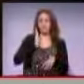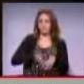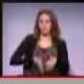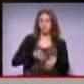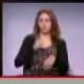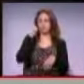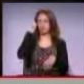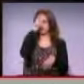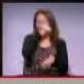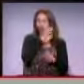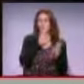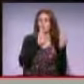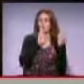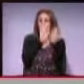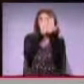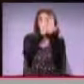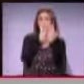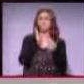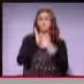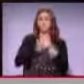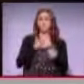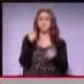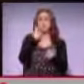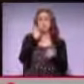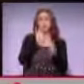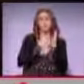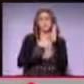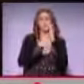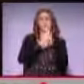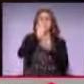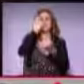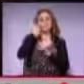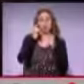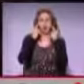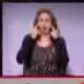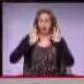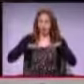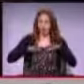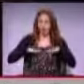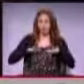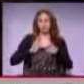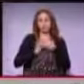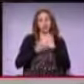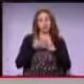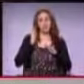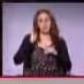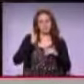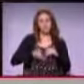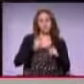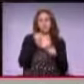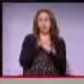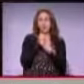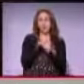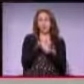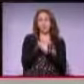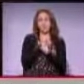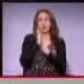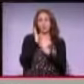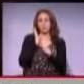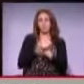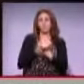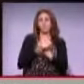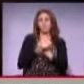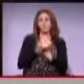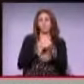الصعب عشان خاطر يثبت انه طول ما هو عايش الحمد لله قادر على ان هو يعمل كل ما هو يعني